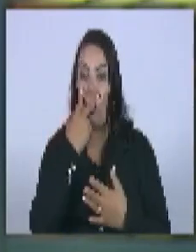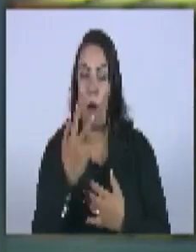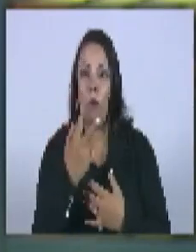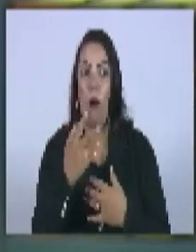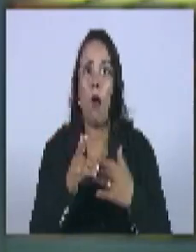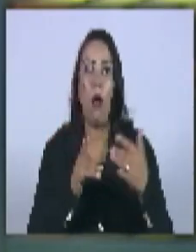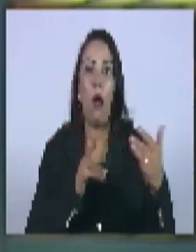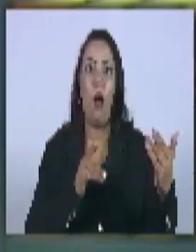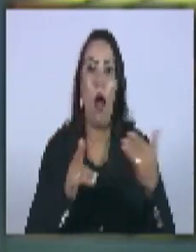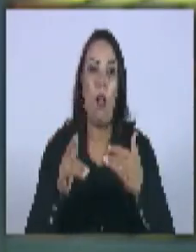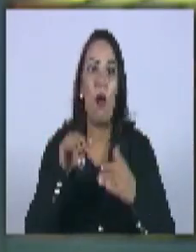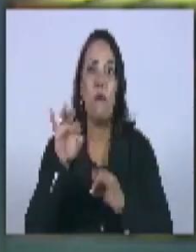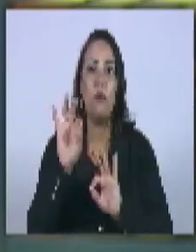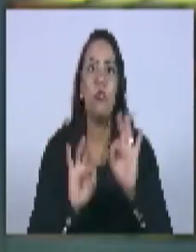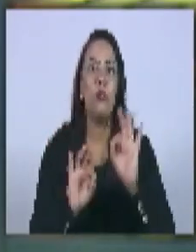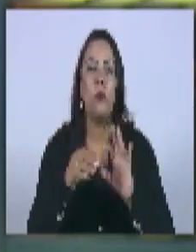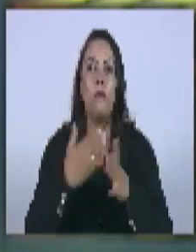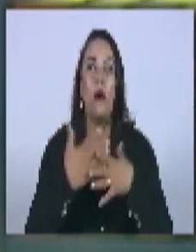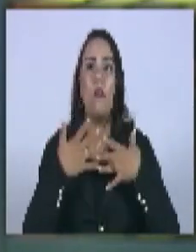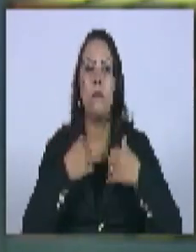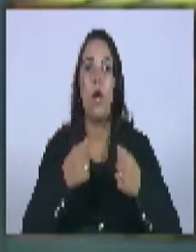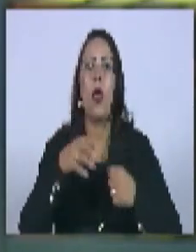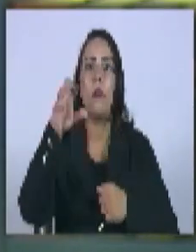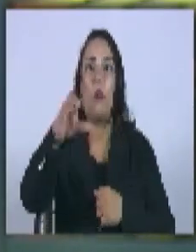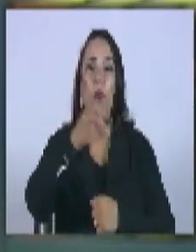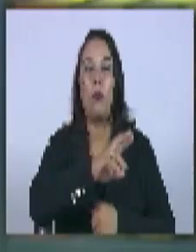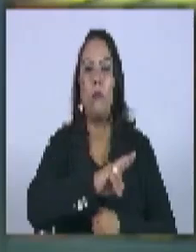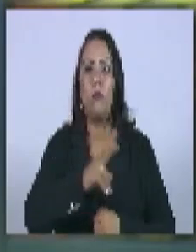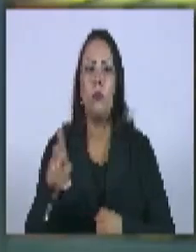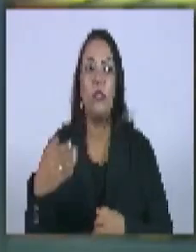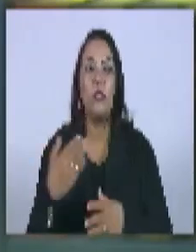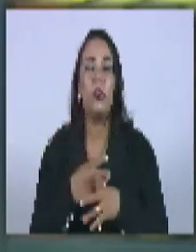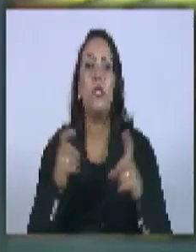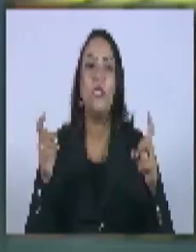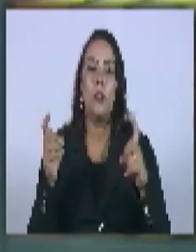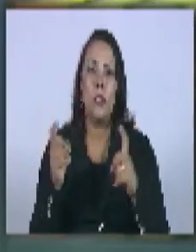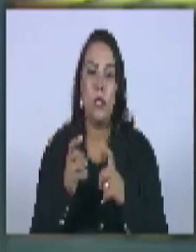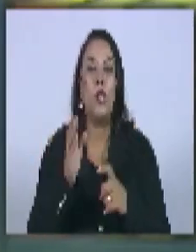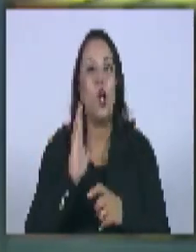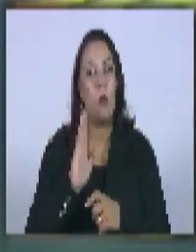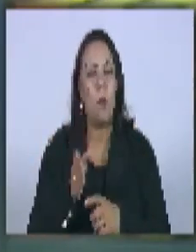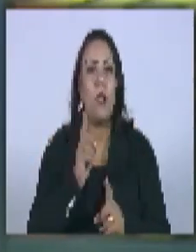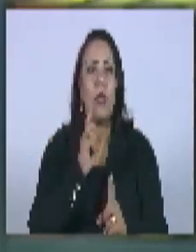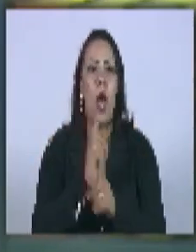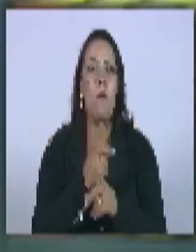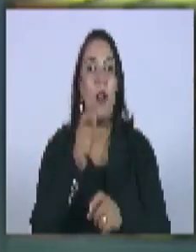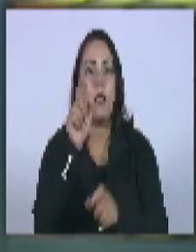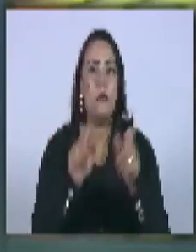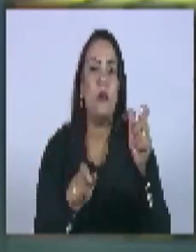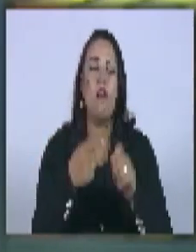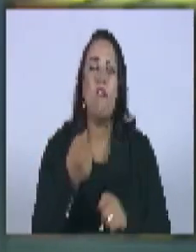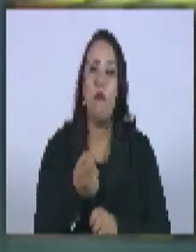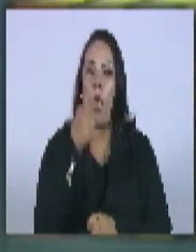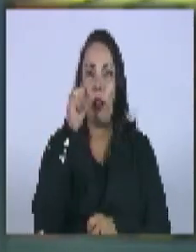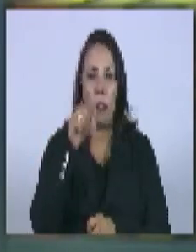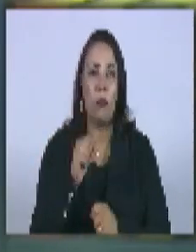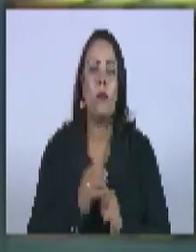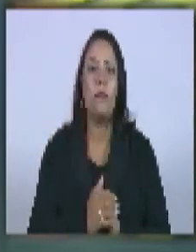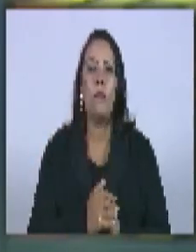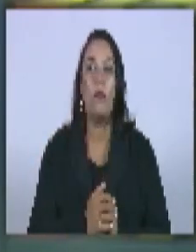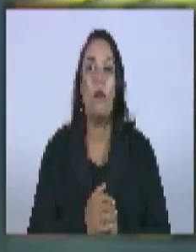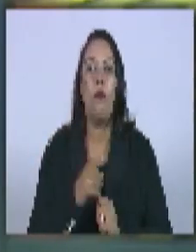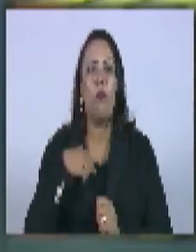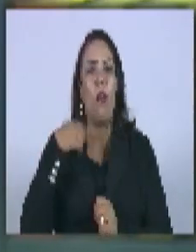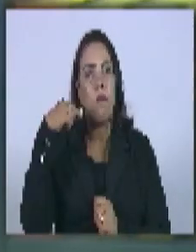في المنظومه الصحيه في العديد من دول العالم والتحديات اللي ممكن تقابل الانسان في لحظه ما